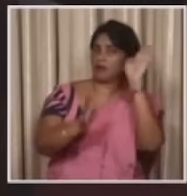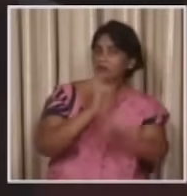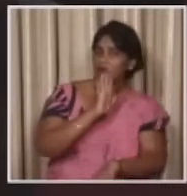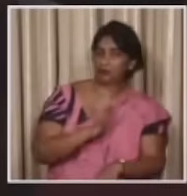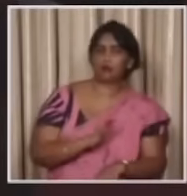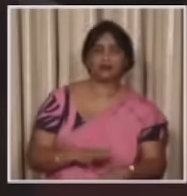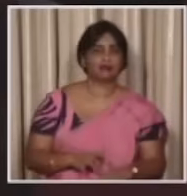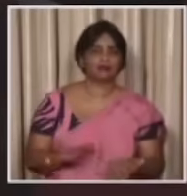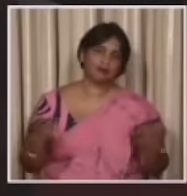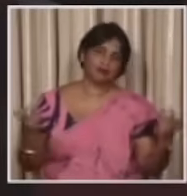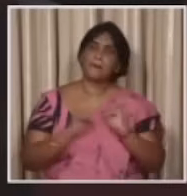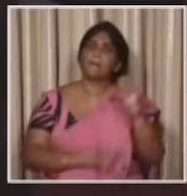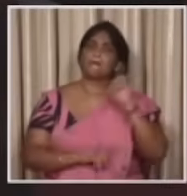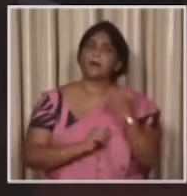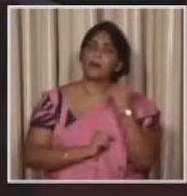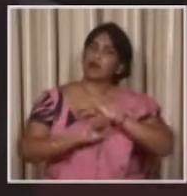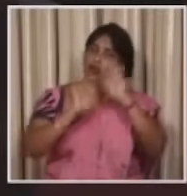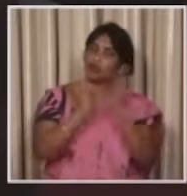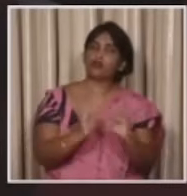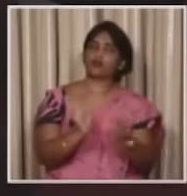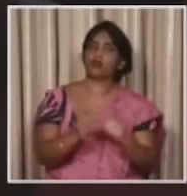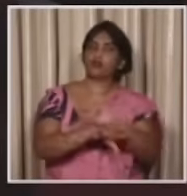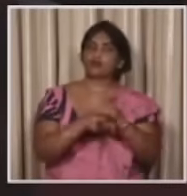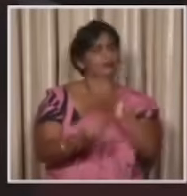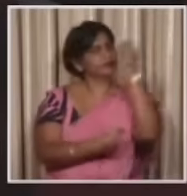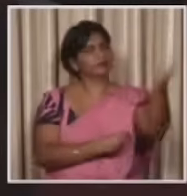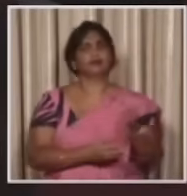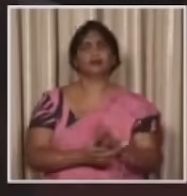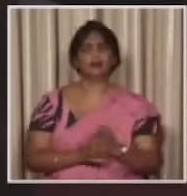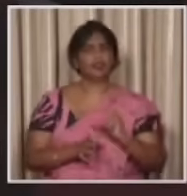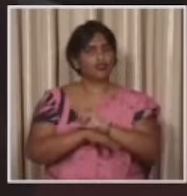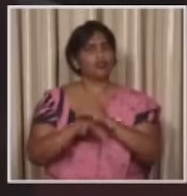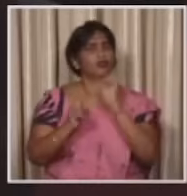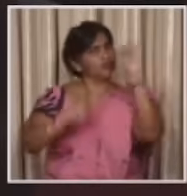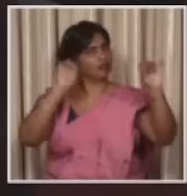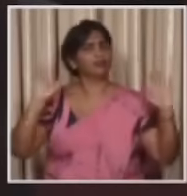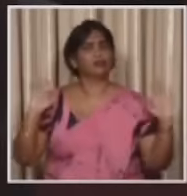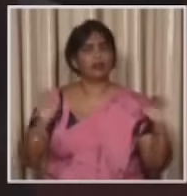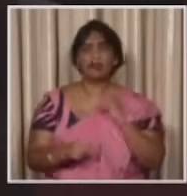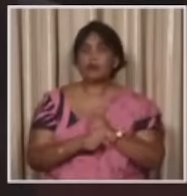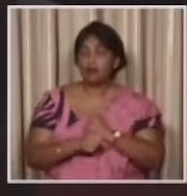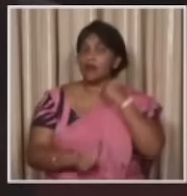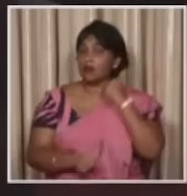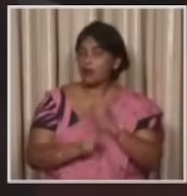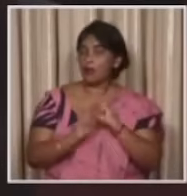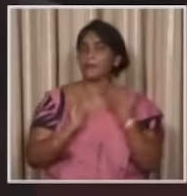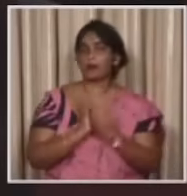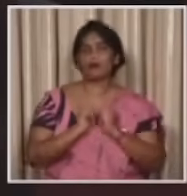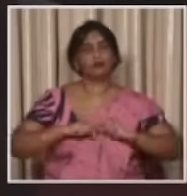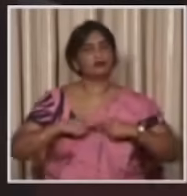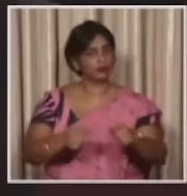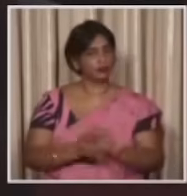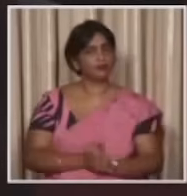ඕන. එහෙම වෙනවා නම් ඉතින් පාර්ලිමේන්තුවේ බලය ඔක්කොම කොමිසම් සභාවලට දීලා නිකන් ඉන්න. කොමිසම් සභාවලට. රජයක් තියෙන්නේ රජයේ ප්‍රතිපත්තිය ක්‍රියාත්මක